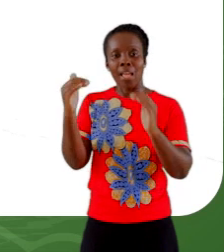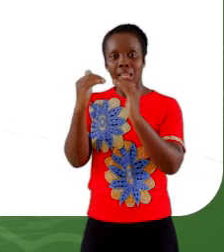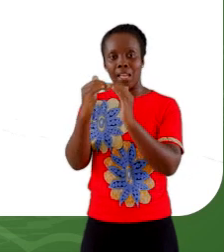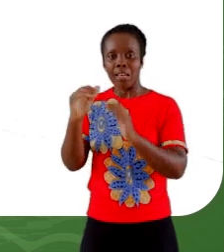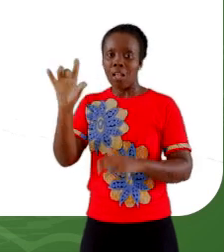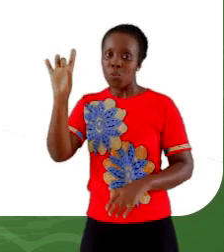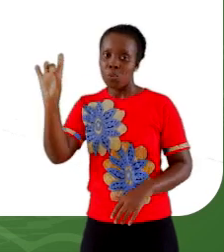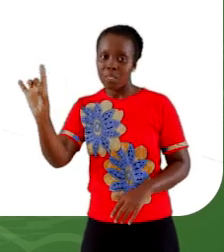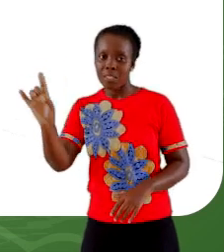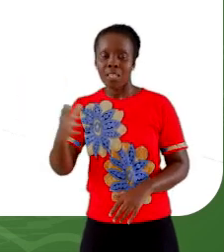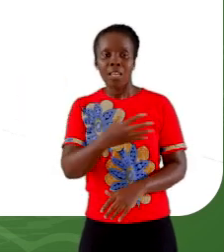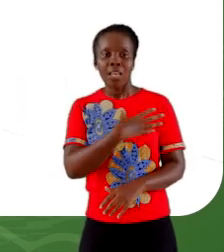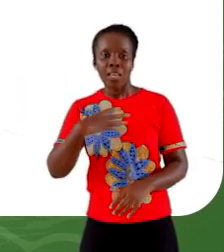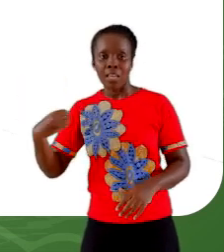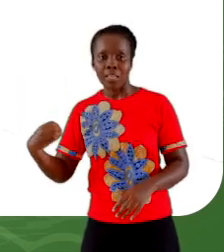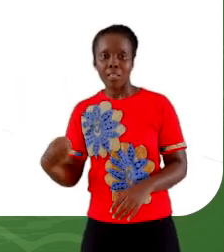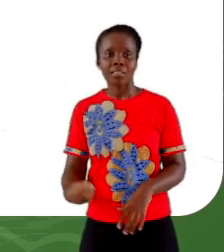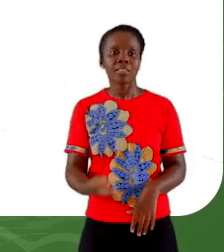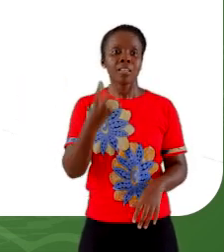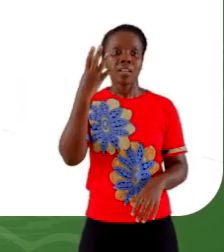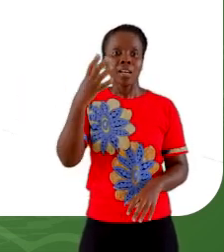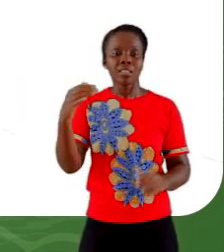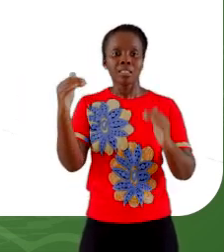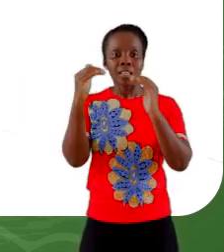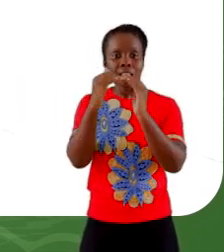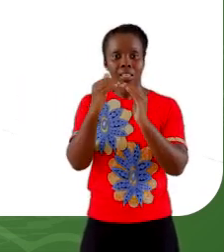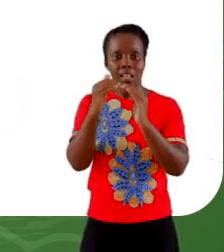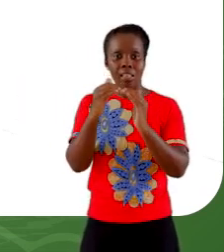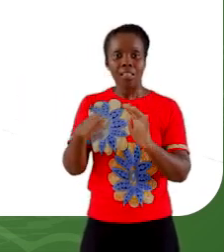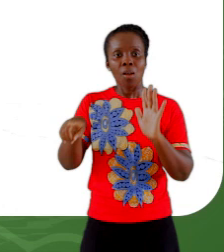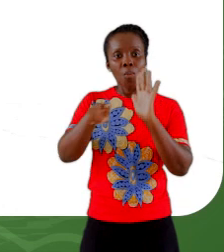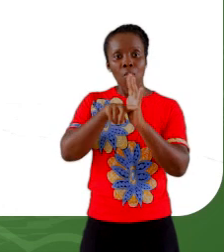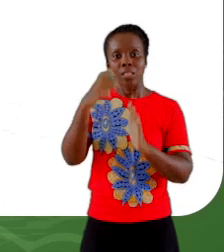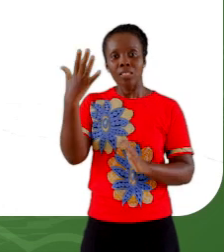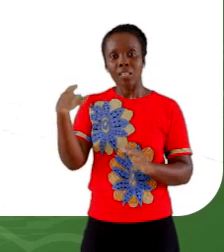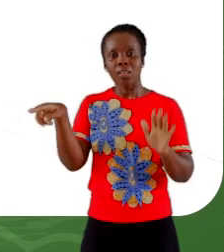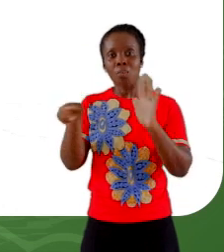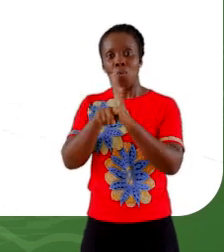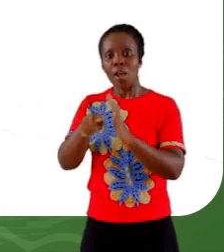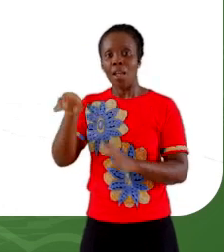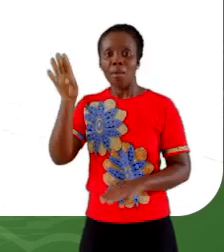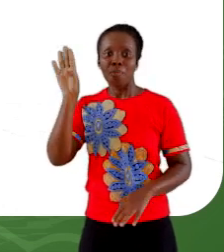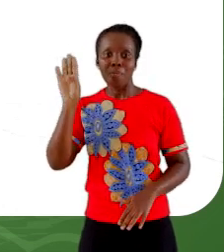A-3 égale à 8 et 4 égale à moins 5, moins B.